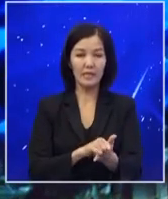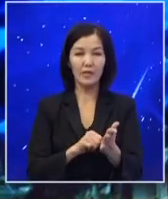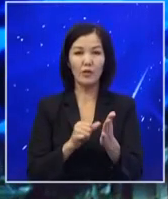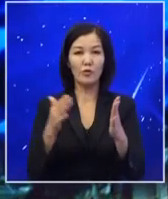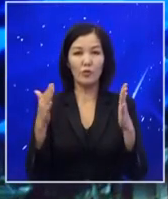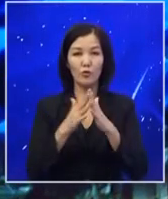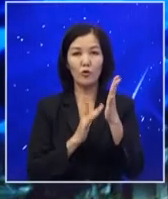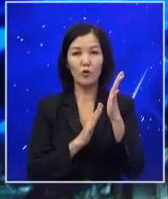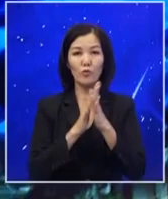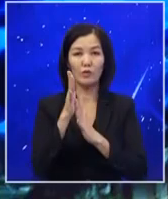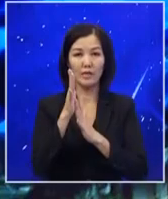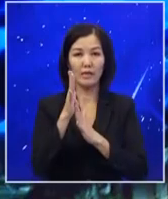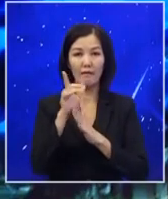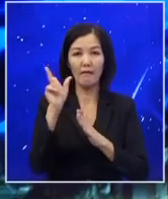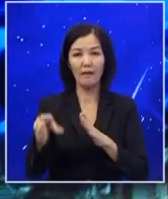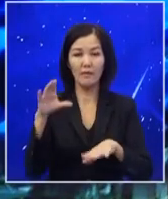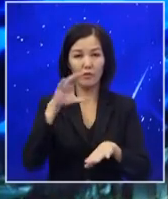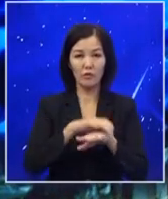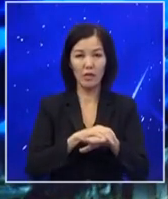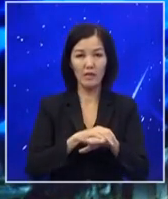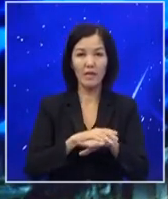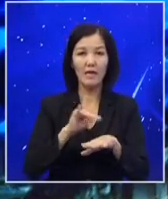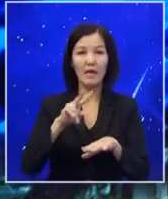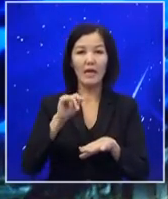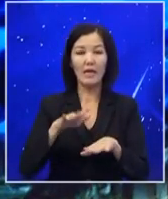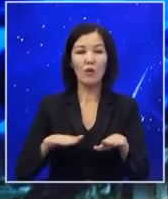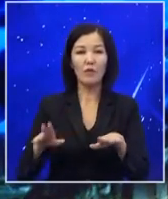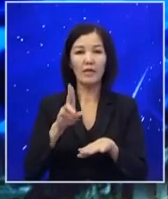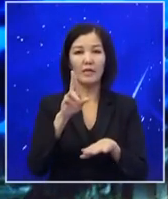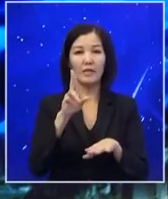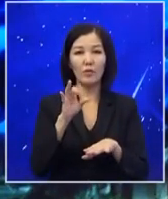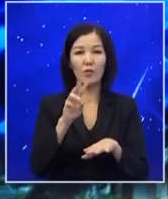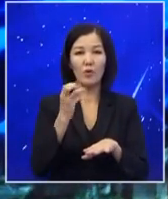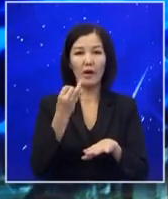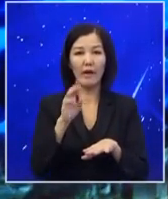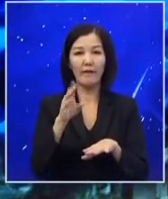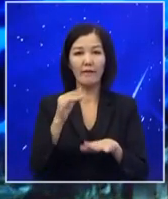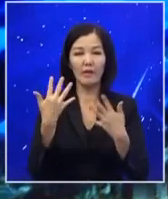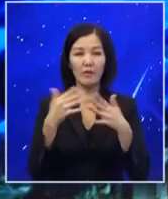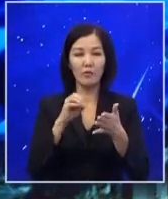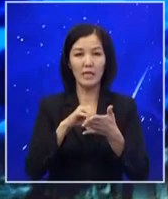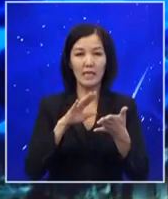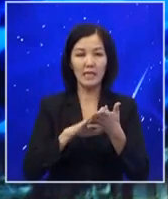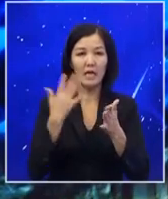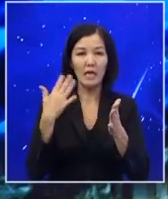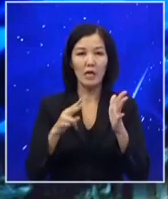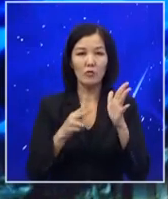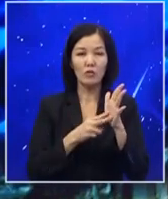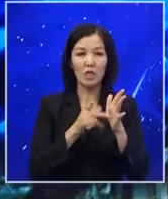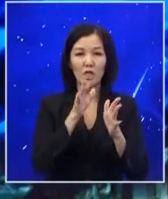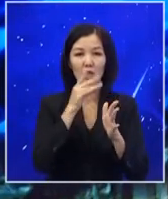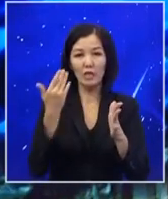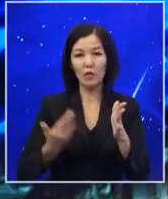жаңалықтар. Есірткіні үйде өсірген азамат ұсталды. Оқиға Іле ауданы Көкқайнар кентінде тіркелген. 57 жастағы